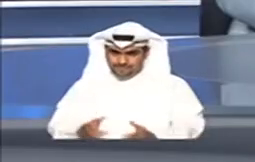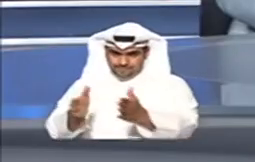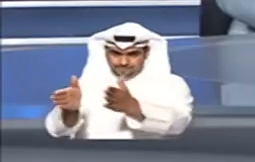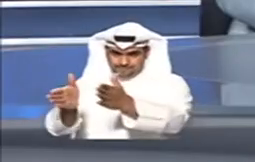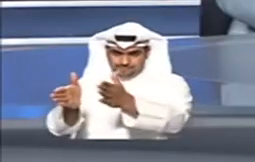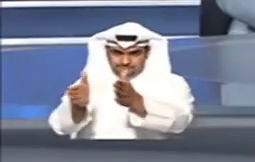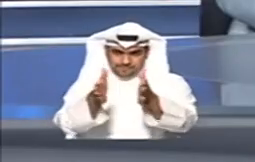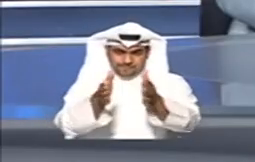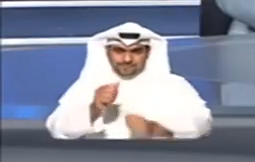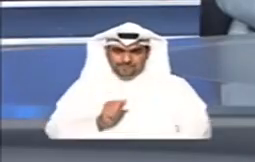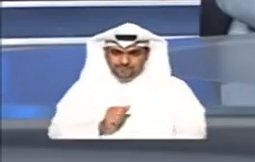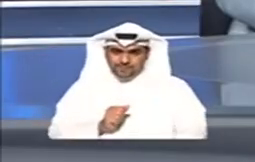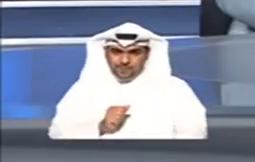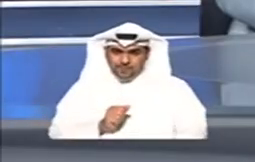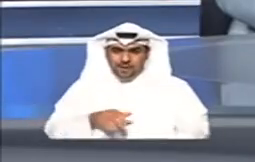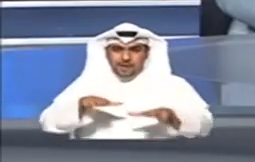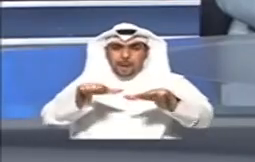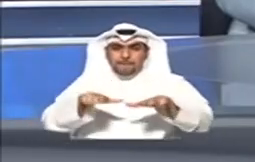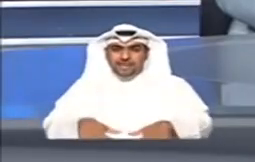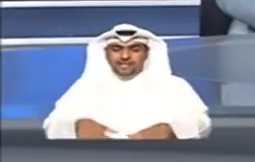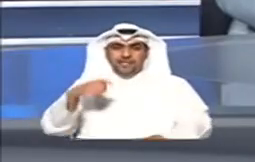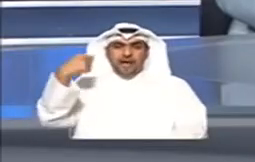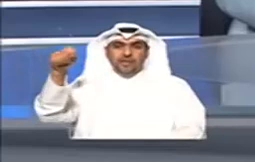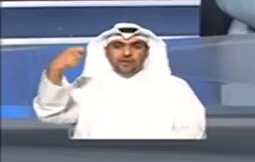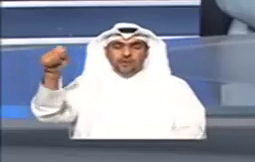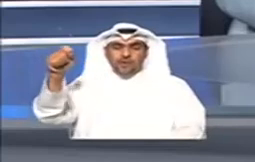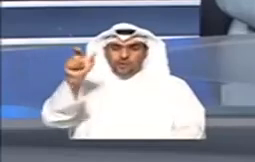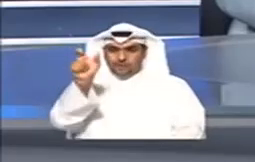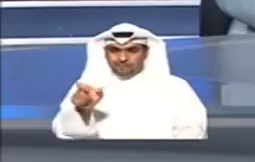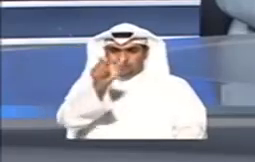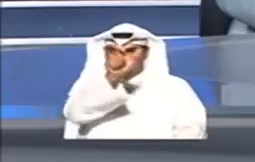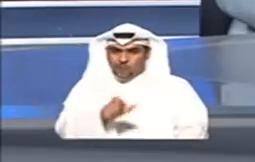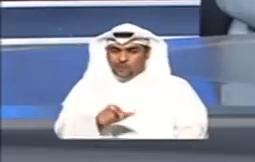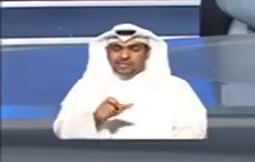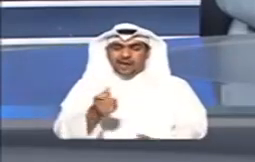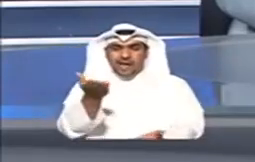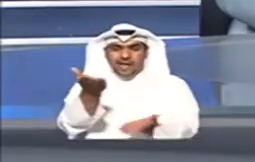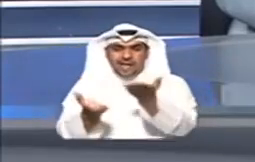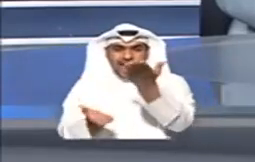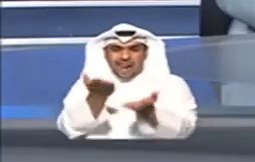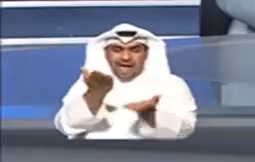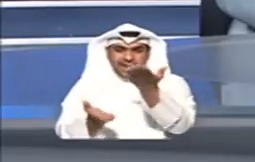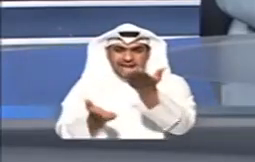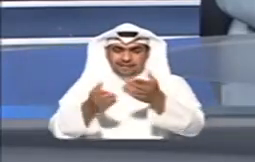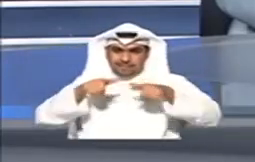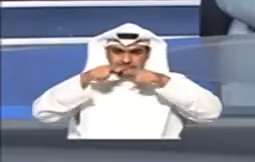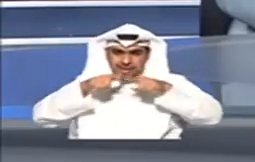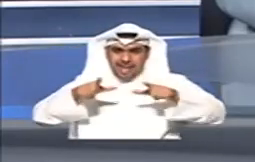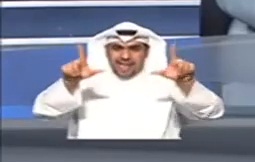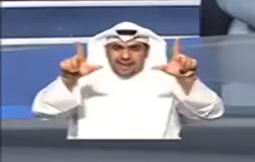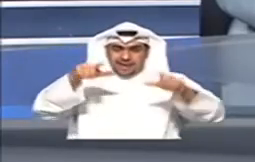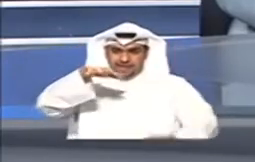يا أستاذ، أهلا بكم من جديد. أشاد مجلس وزراء العدل العرب بمشروع قانون عربي استرشادي لمنع خطاب